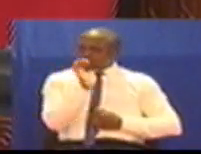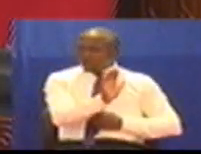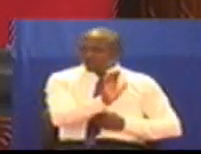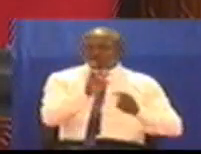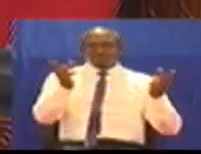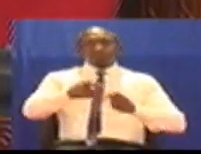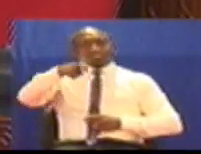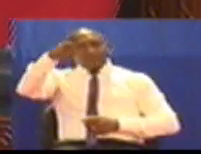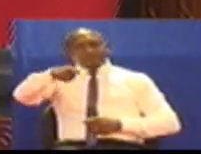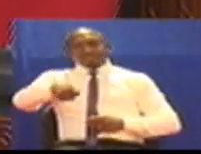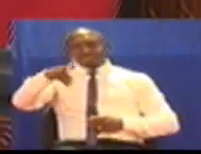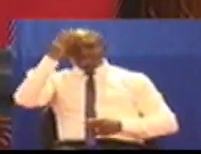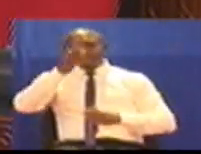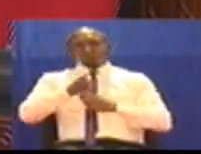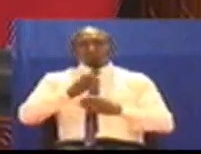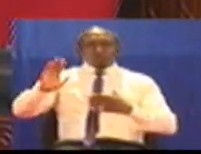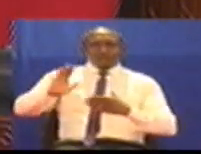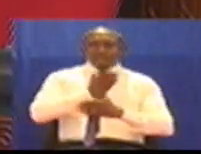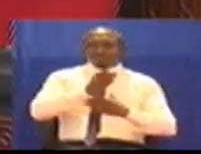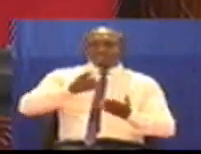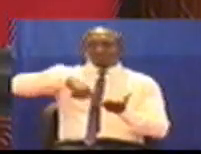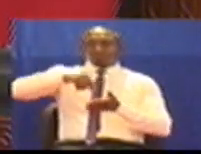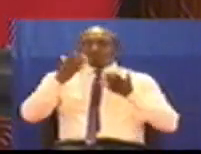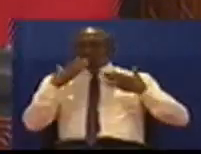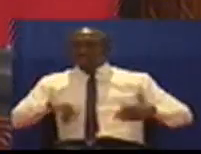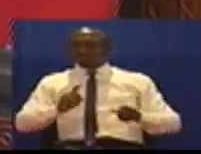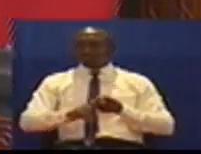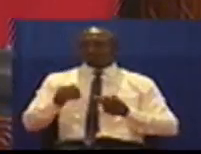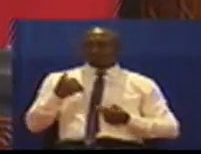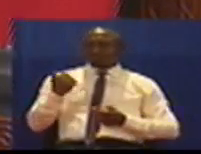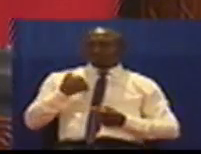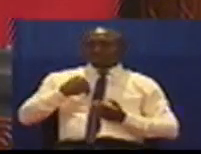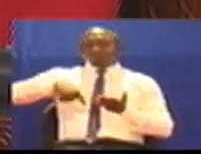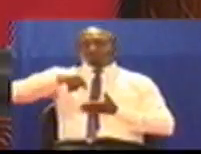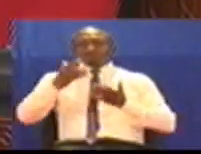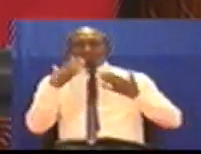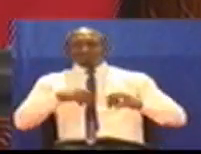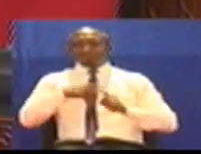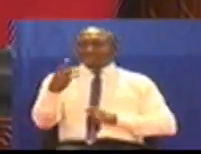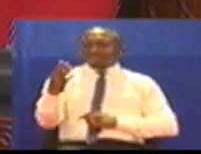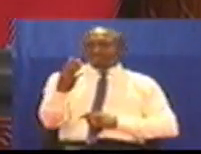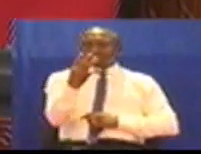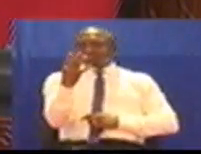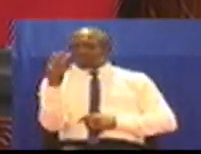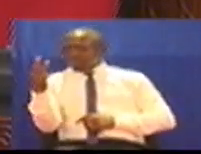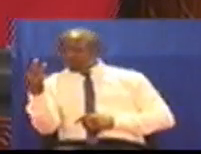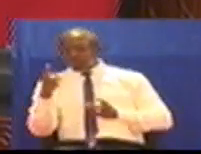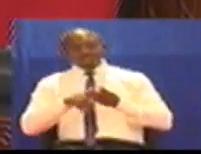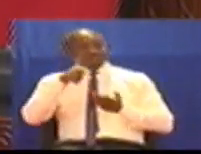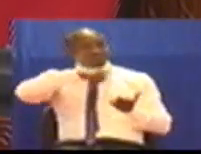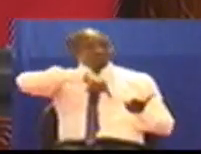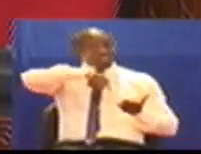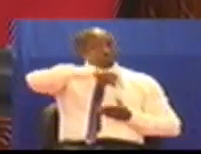kwa swala la ukarabati wa vituo vya afya. Vimeelezwa hapa vituo vya afya 433. Ninaamini ni miongoni mwa vituo